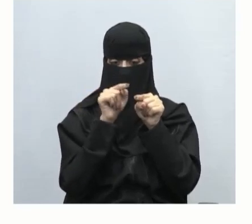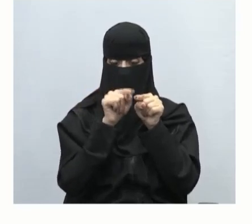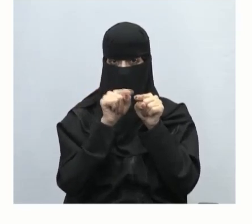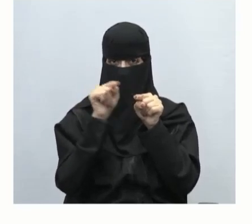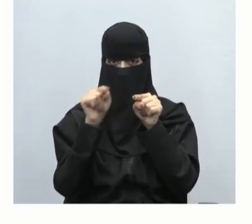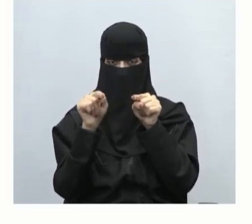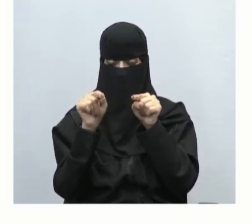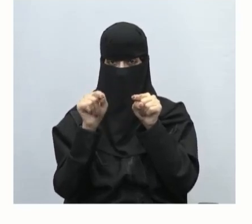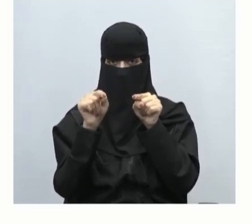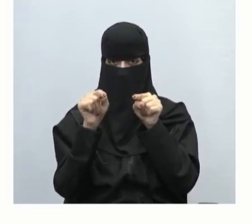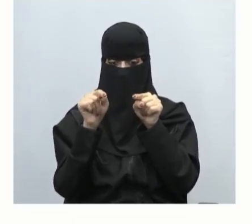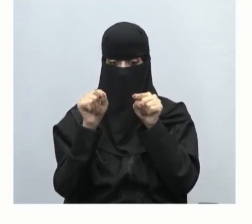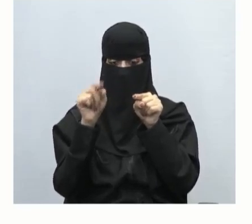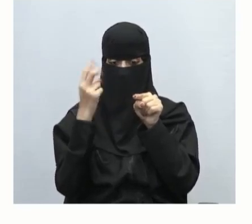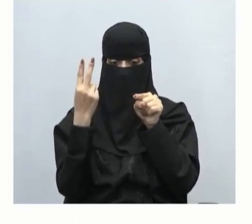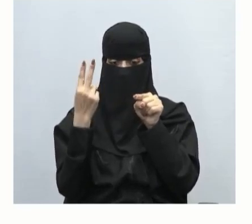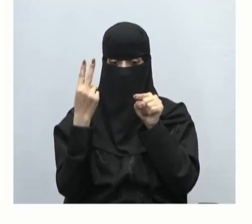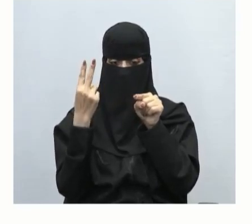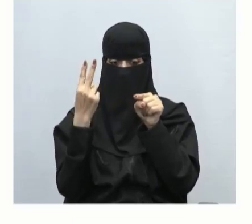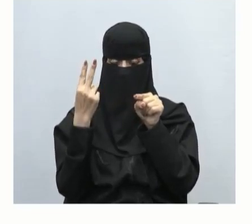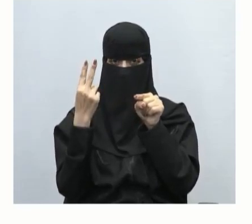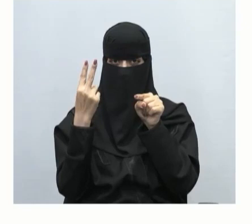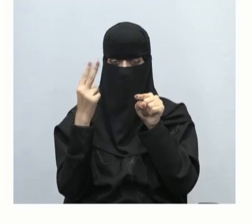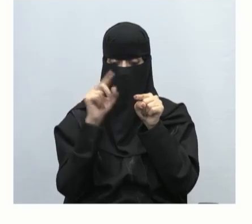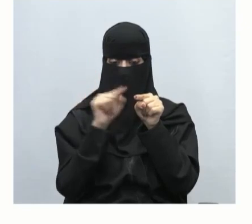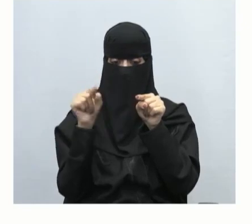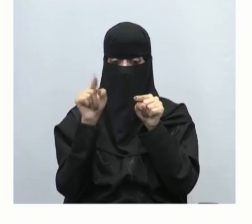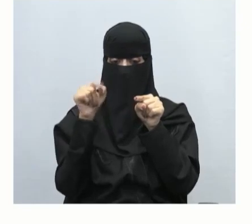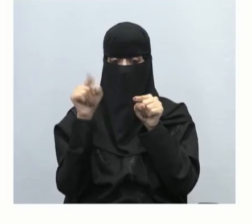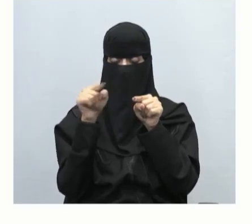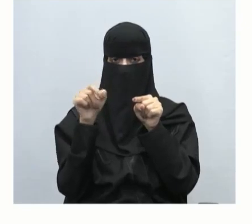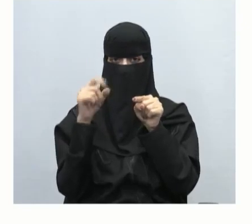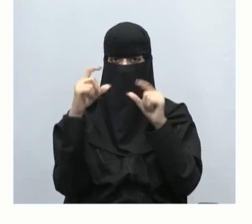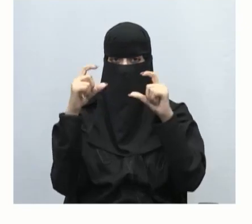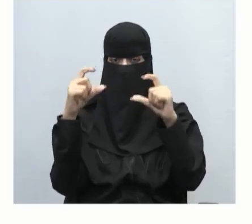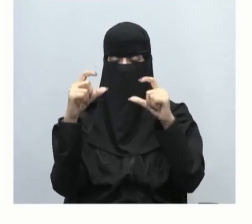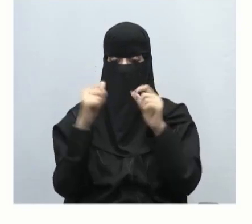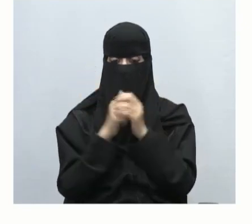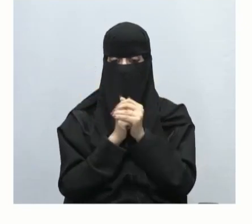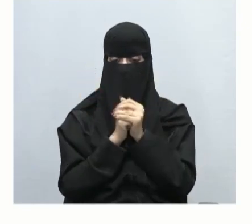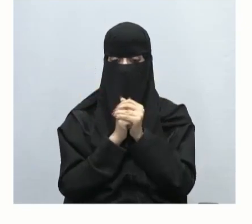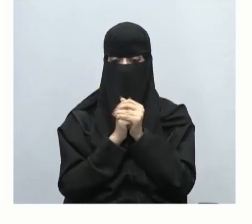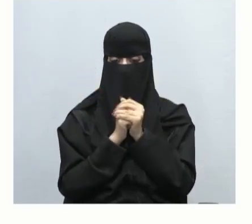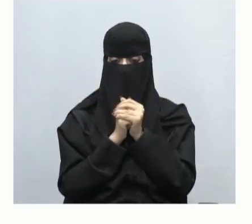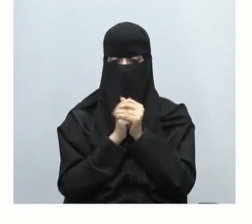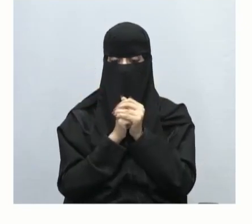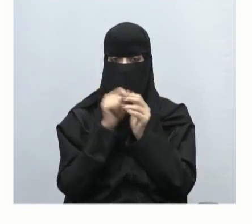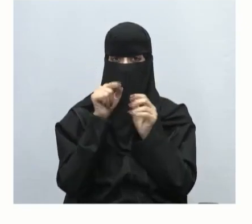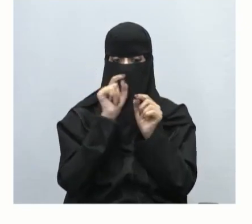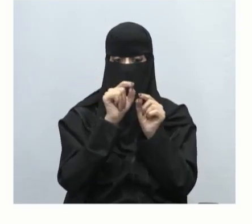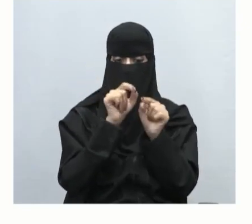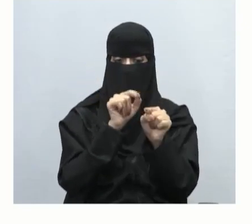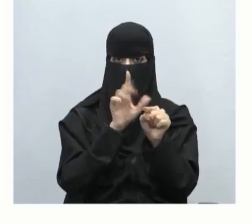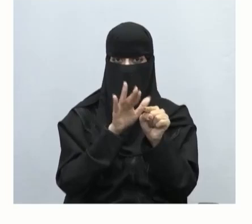الصادي الاحداثي السيني هنا من نقطه الاصل الى اليمين ماذا وحدتين و الاحداث الصادي